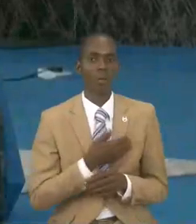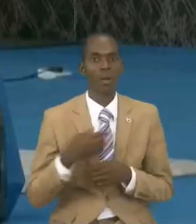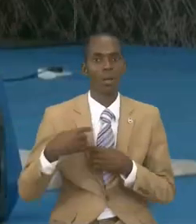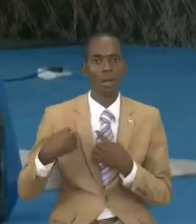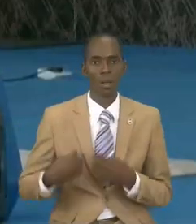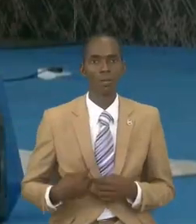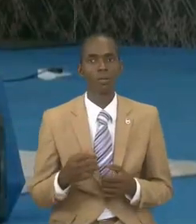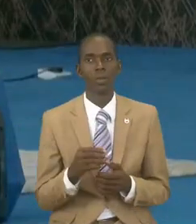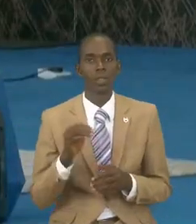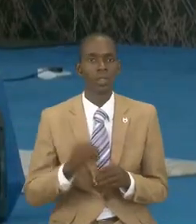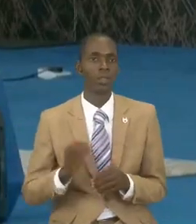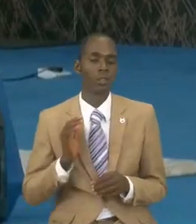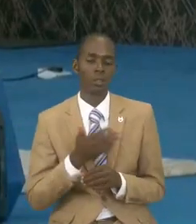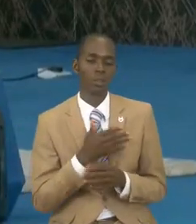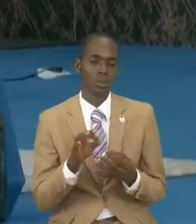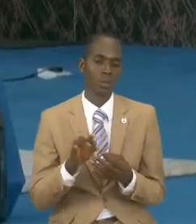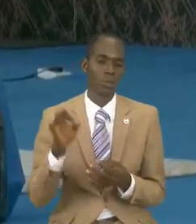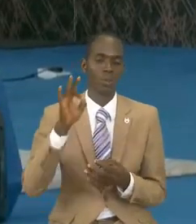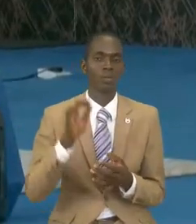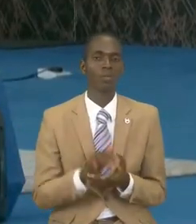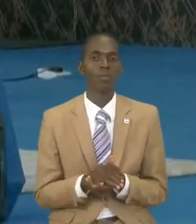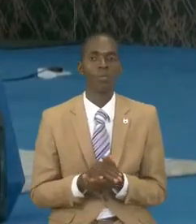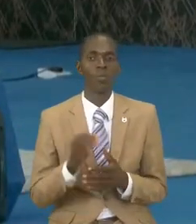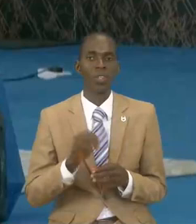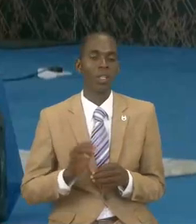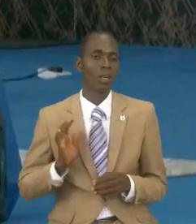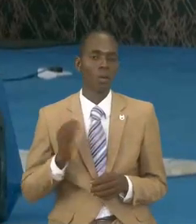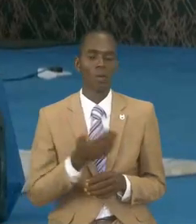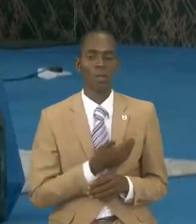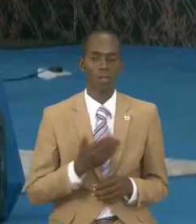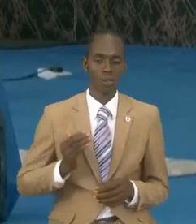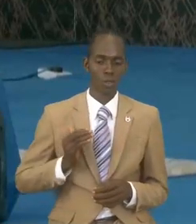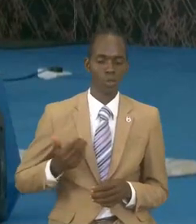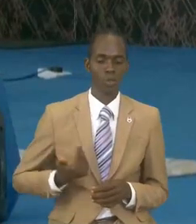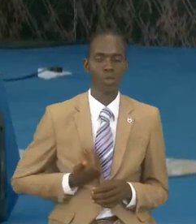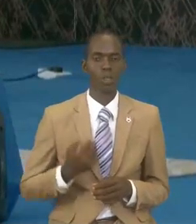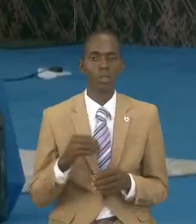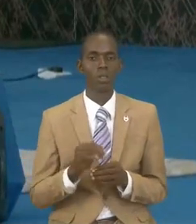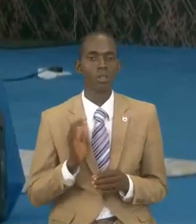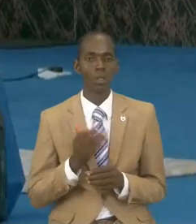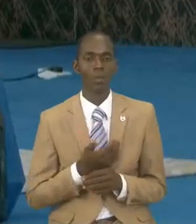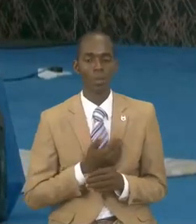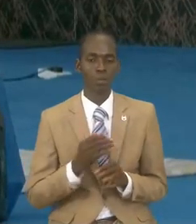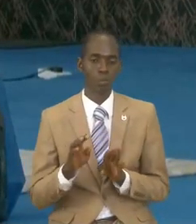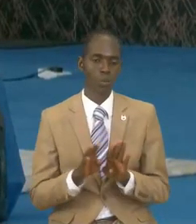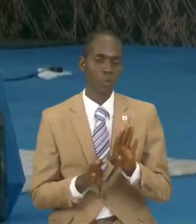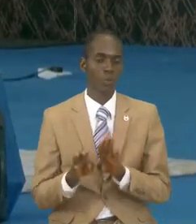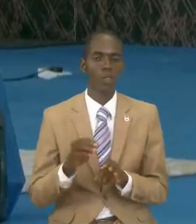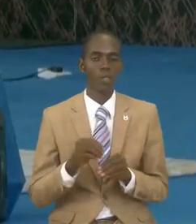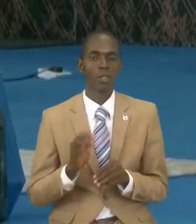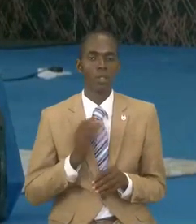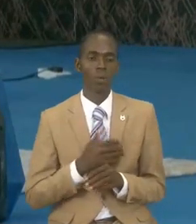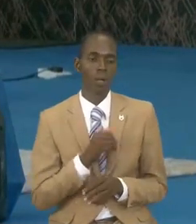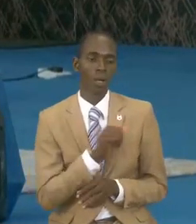cœur, dans notre esprit, dans notre âme, dans notre comportement, dans